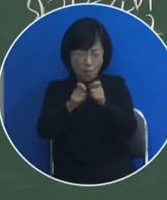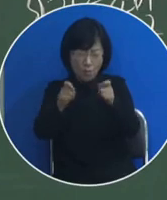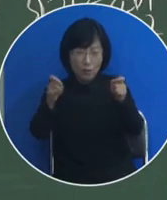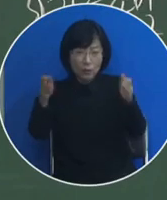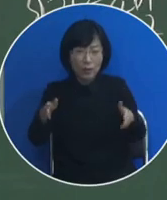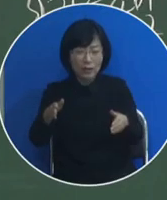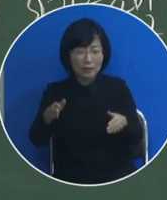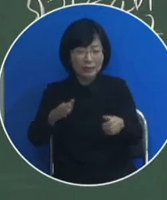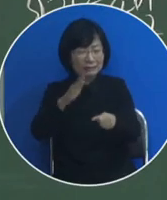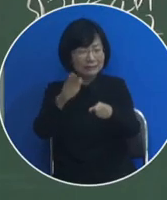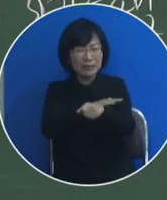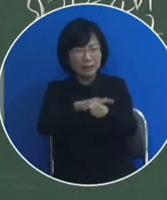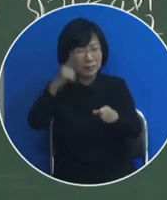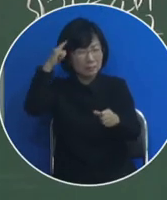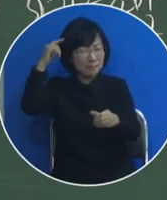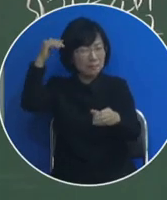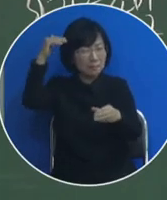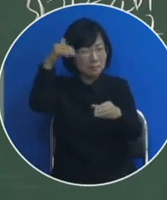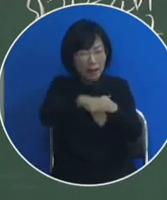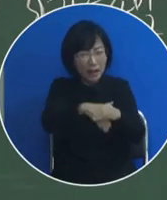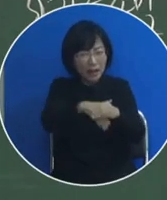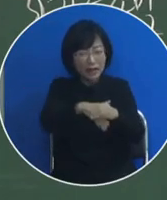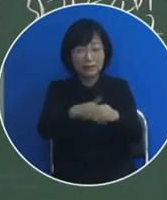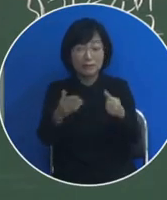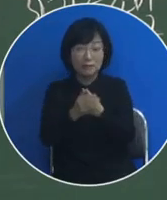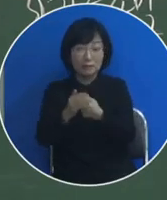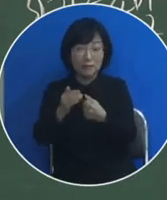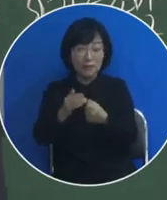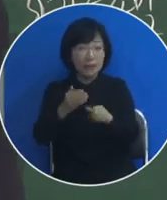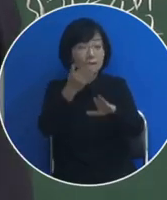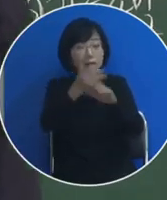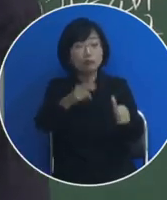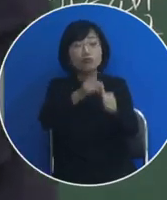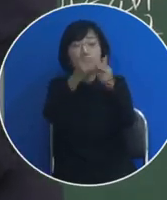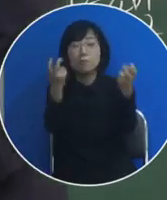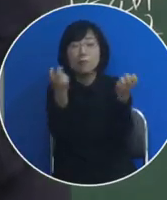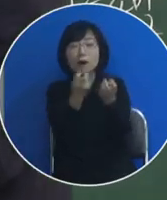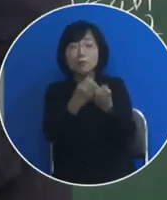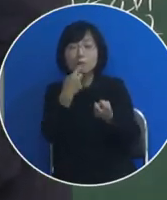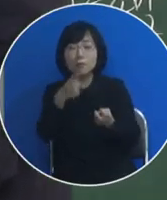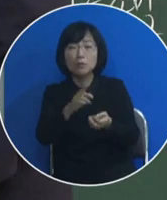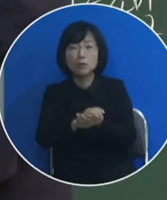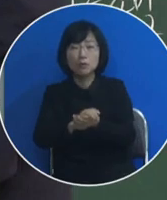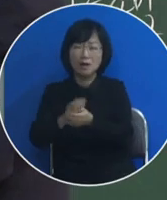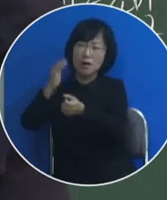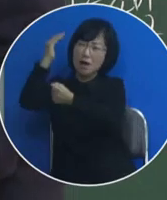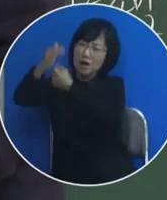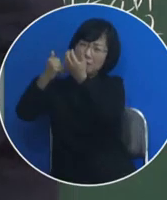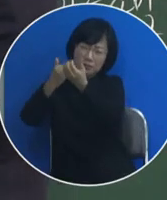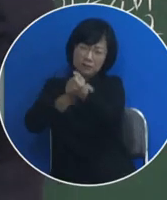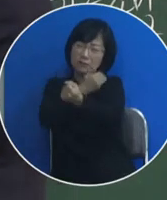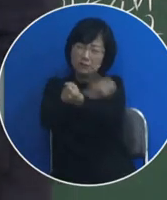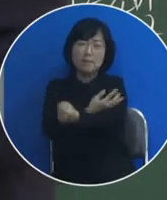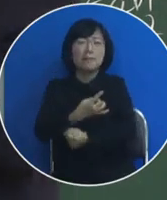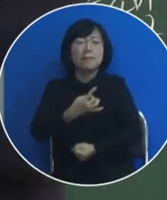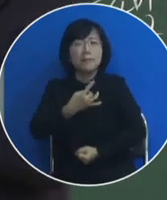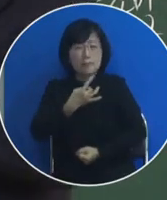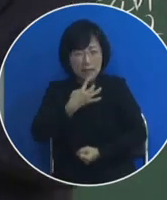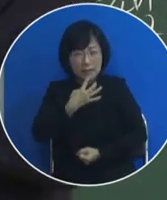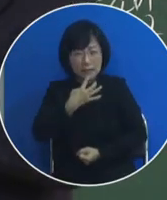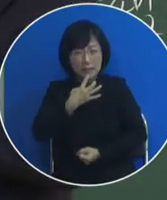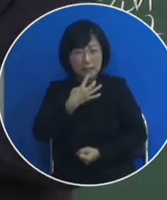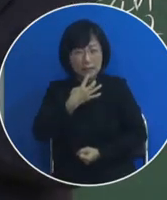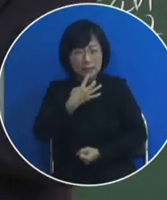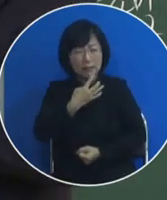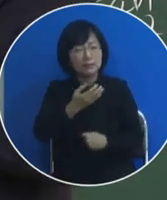불신자 살린다니까요. But because we've been imprinted with the incorrect things of this world, we try to save the unbelievers with our power. 여러분 사업이 달라요. And